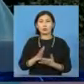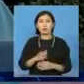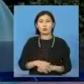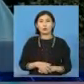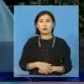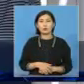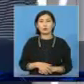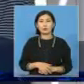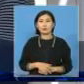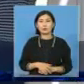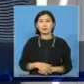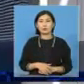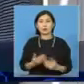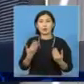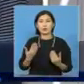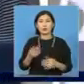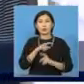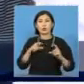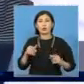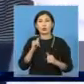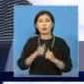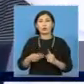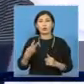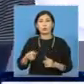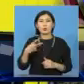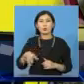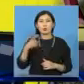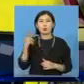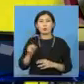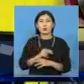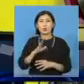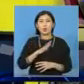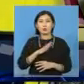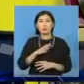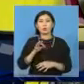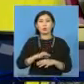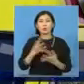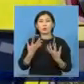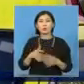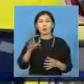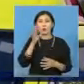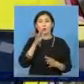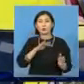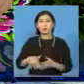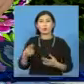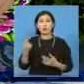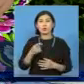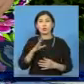отыр. Бүгінде ауруханадан күніге 20-25 адам емделіп шығады. Ауырғандар саны уақыт өткен сайын